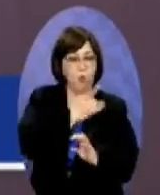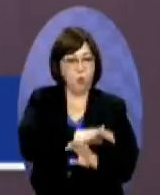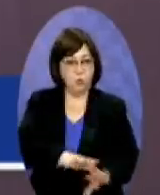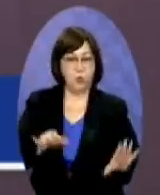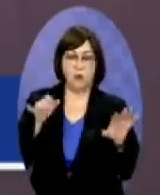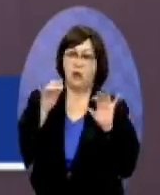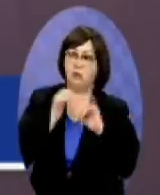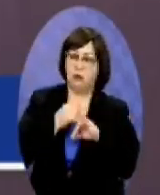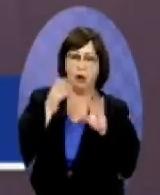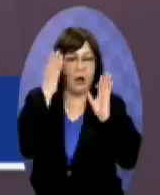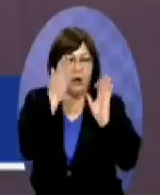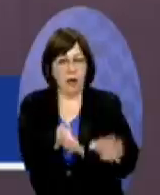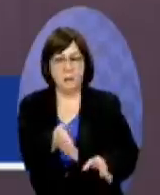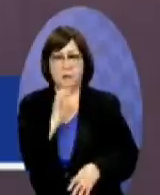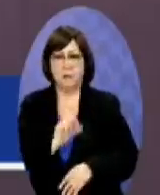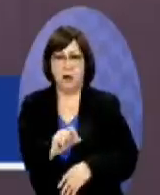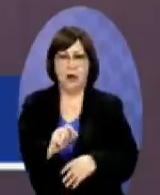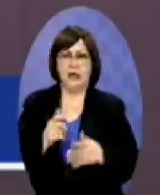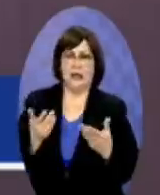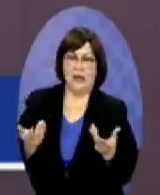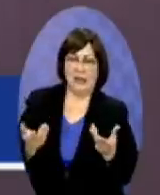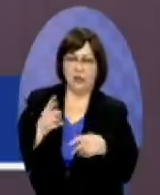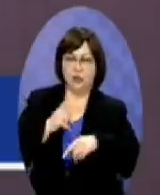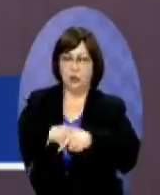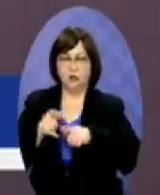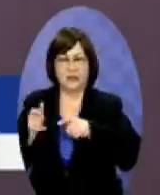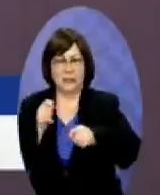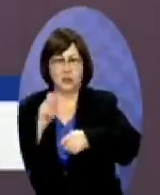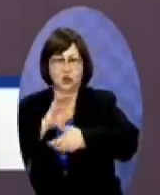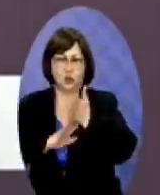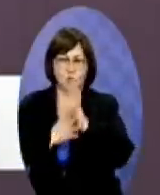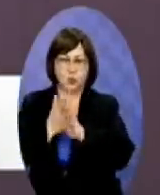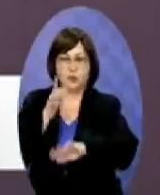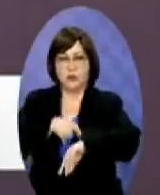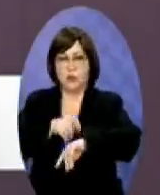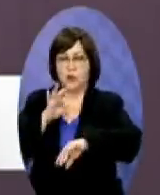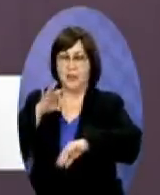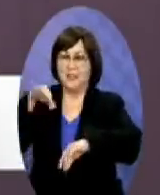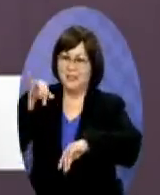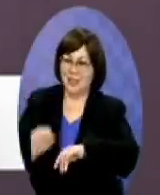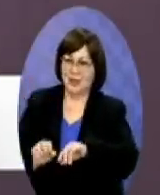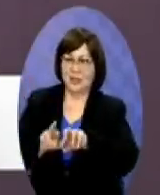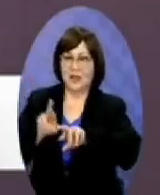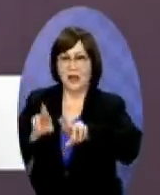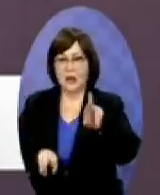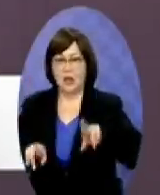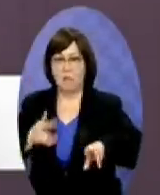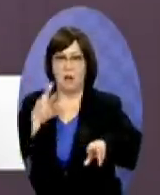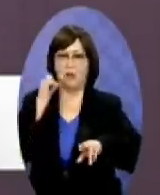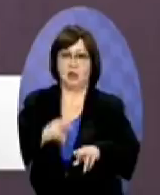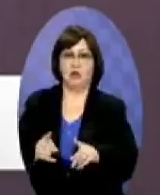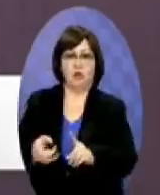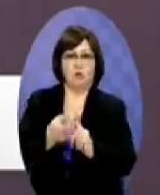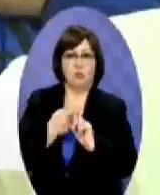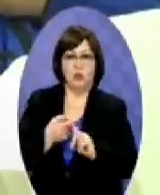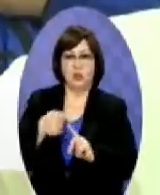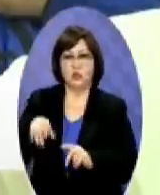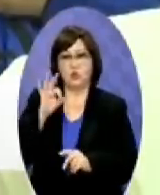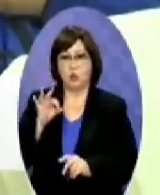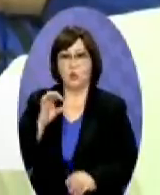одоо ийм баримтлах шаардлагатай байна. За цалин үс хэр зэрэг ялгаатай байна гэж хэдэм үү тийм ээ. Энэ чиглэлийн бас үнэлгээг бол хийх